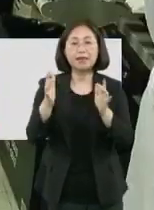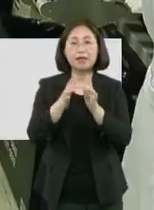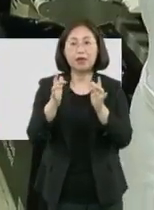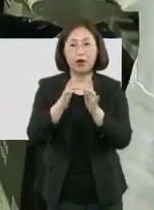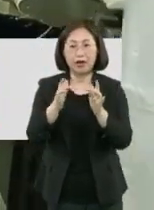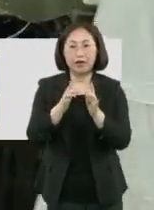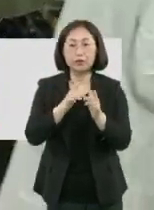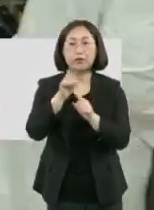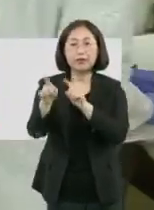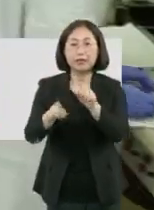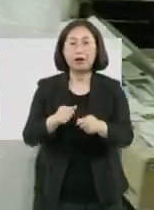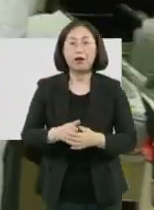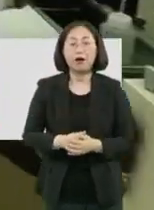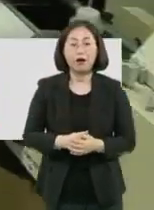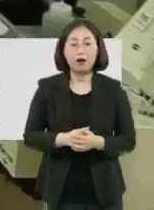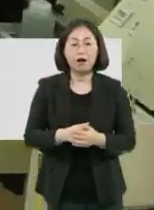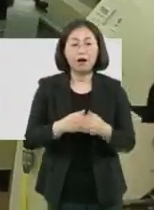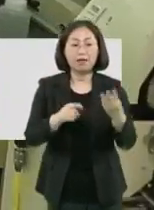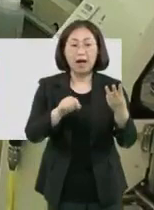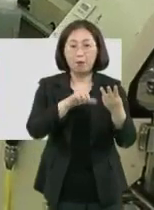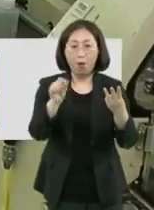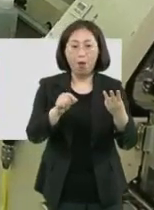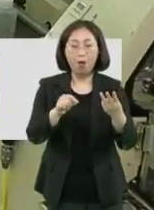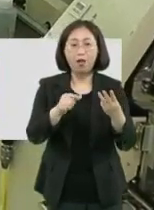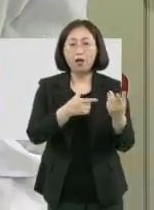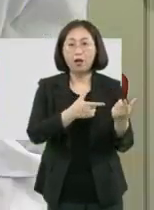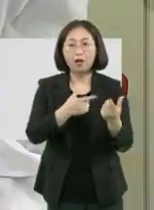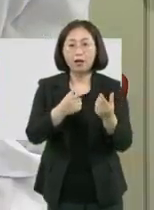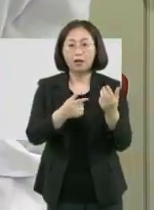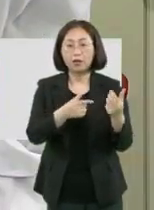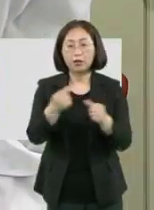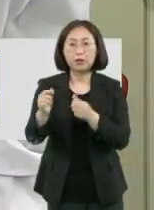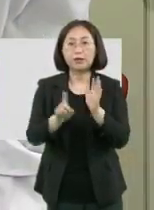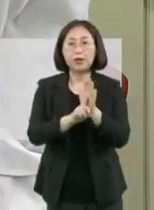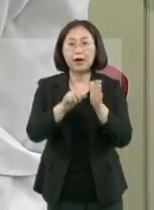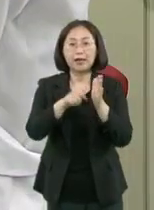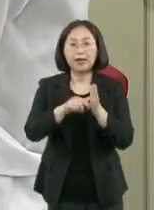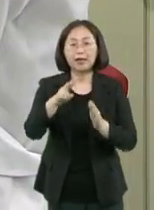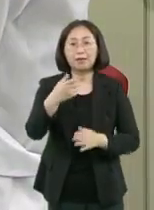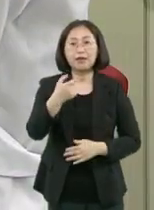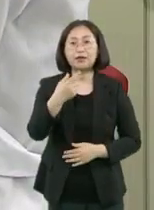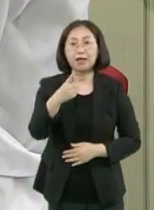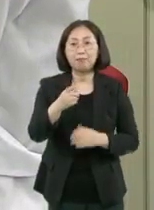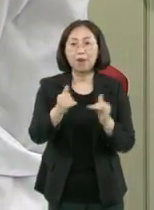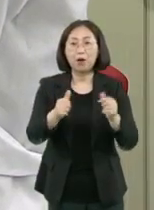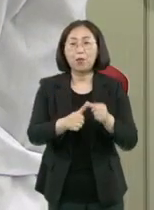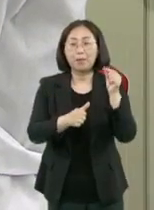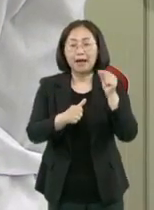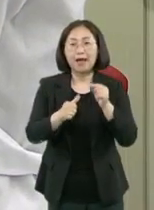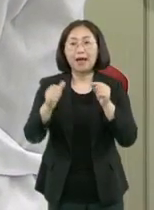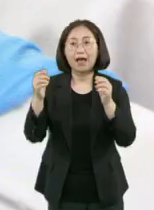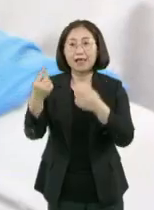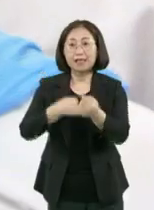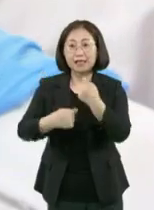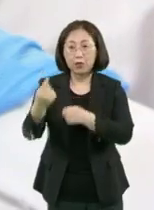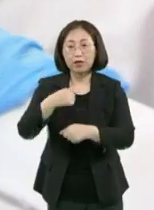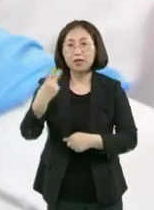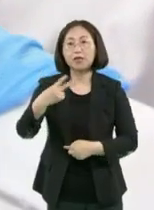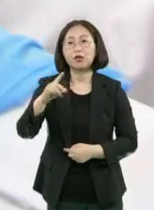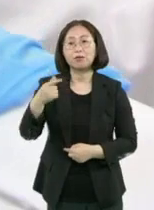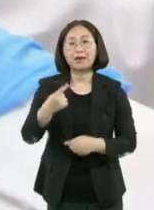온라인으로 진행됩니다. 지난 3월 2차 공동채용에서는 261명 모집에 6,200여 명이